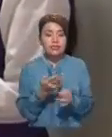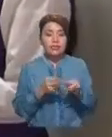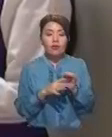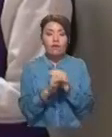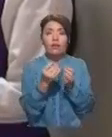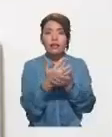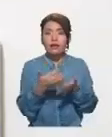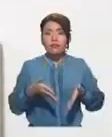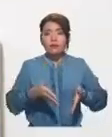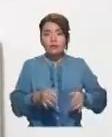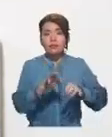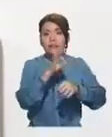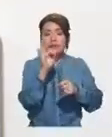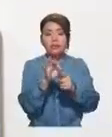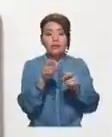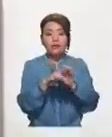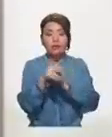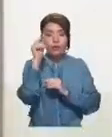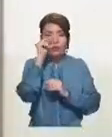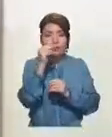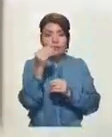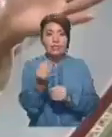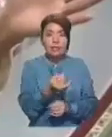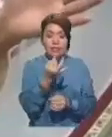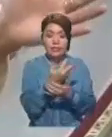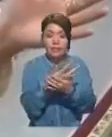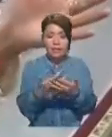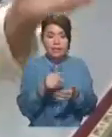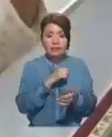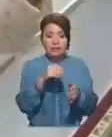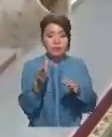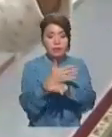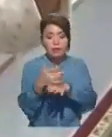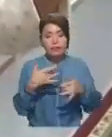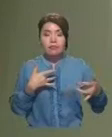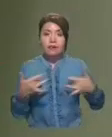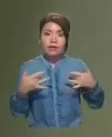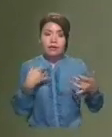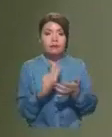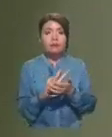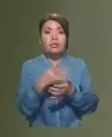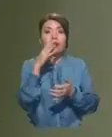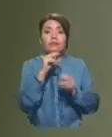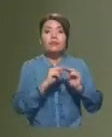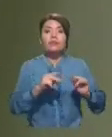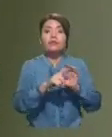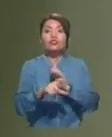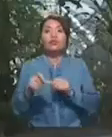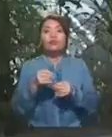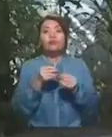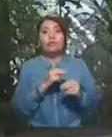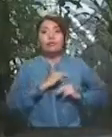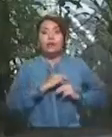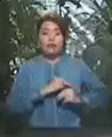жүйелі жолға қойылған. Оқушылар оқыған шығармаларын өзара талдап, театрландырған көріністе қояды. Шәкірттерді еңбекке баулып,